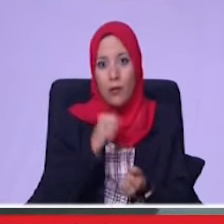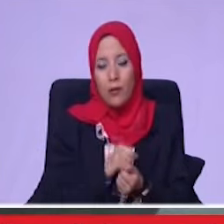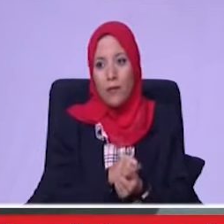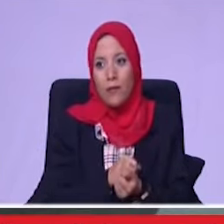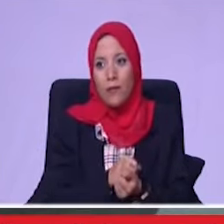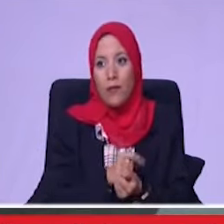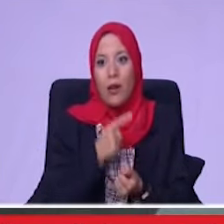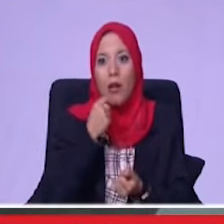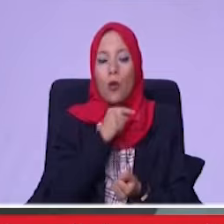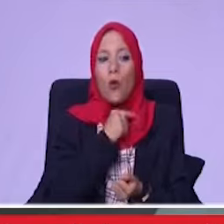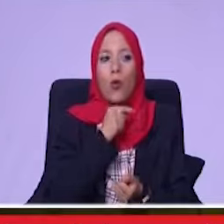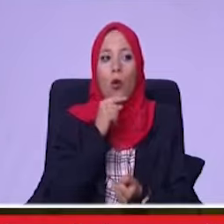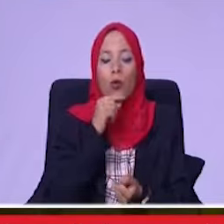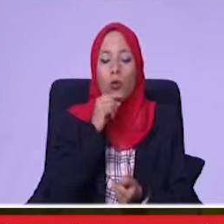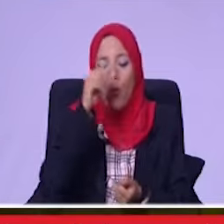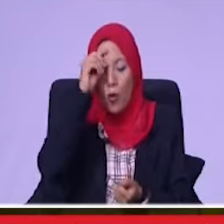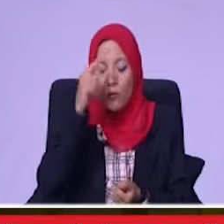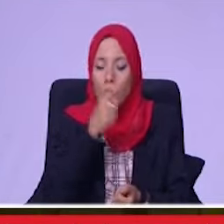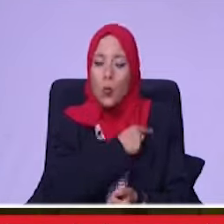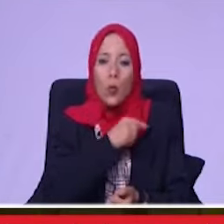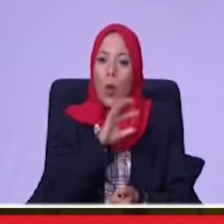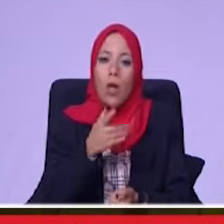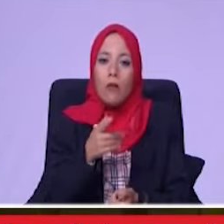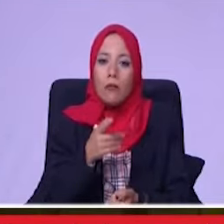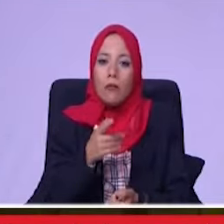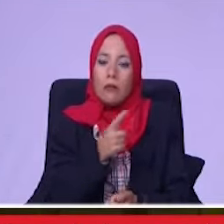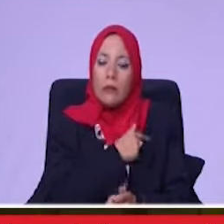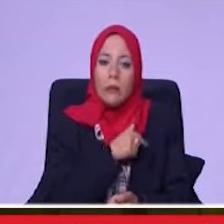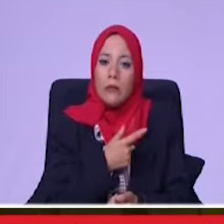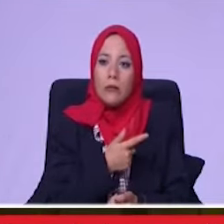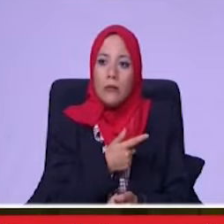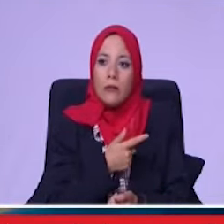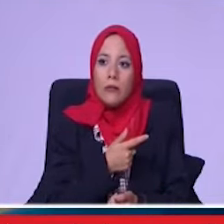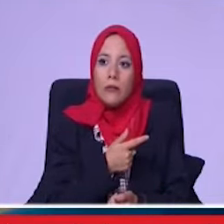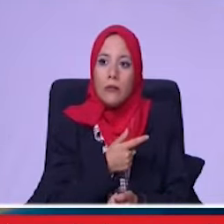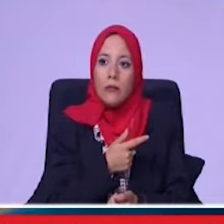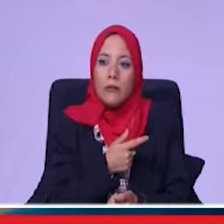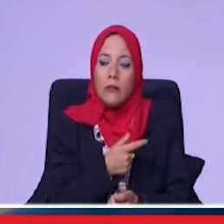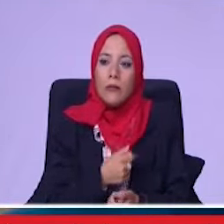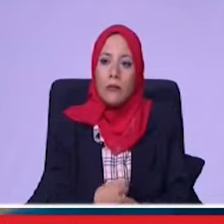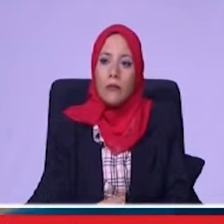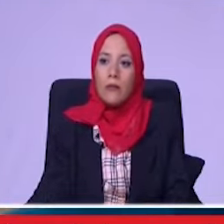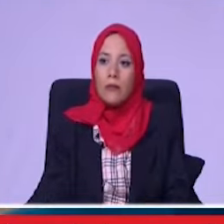اقرا آية واحدة من كده الآية آية ايه؟ الآية بقى واقراها